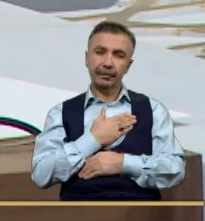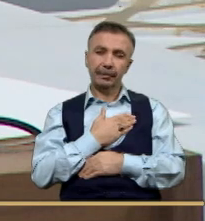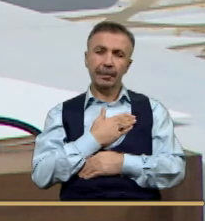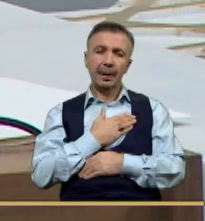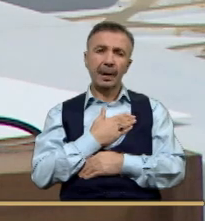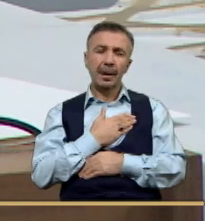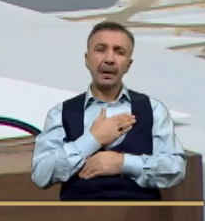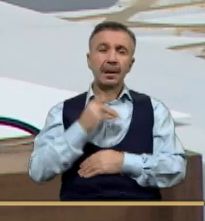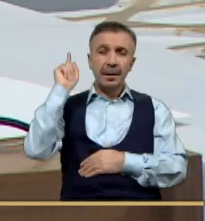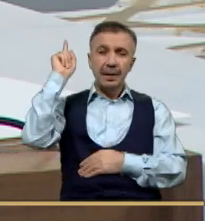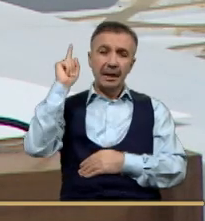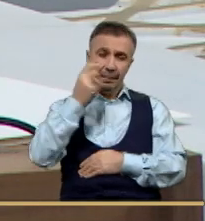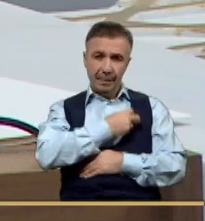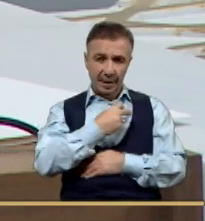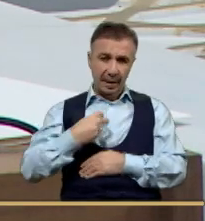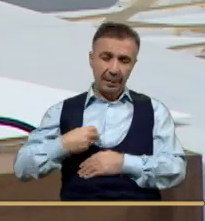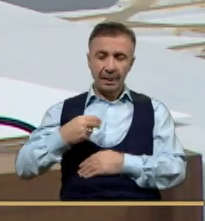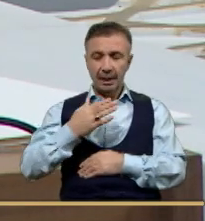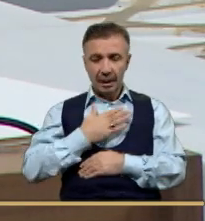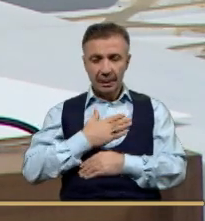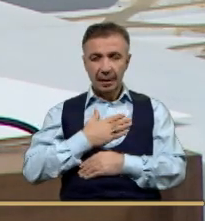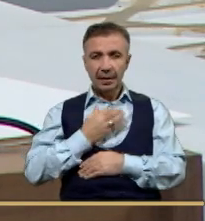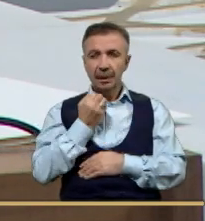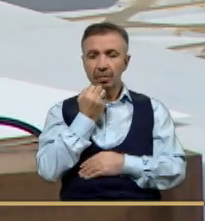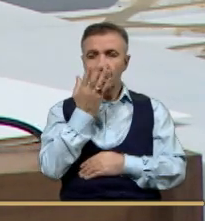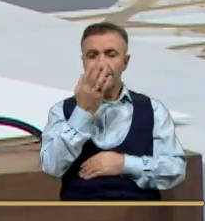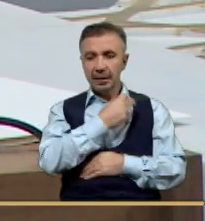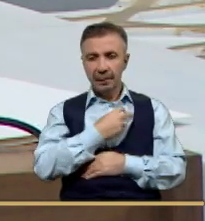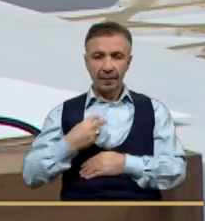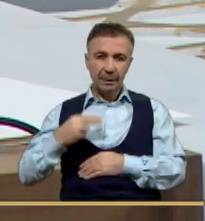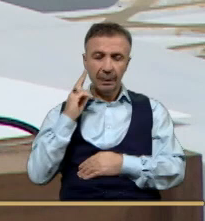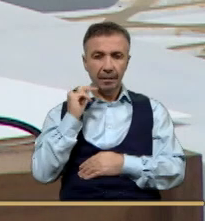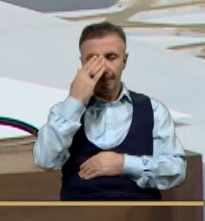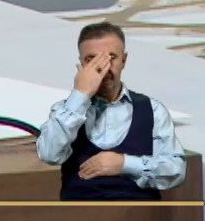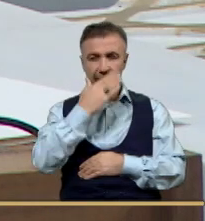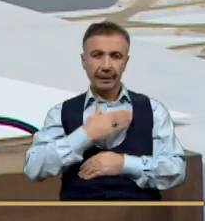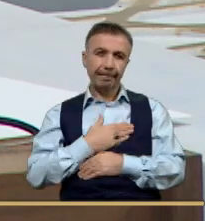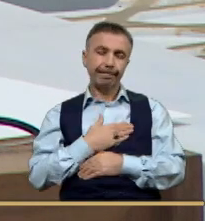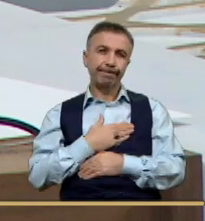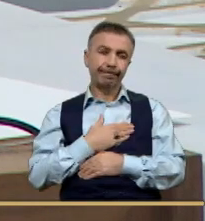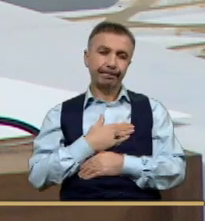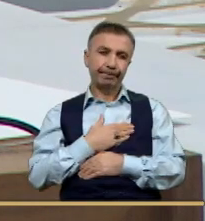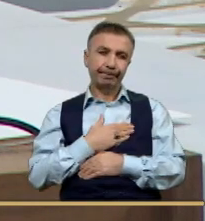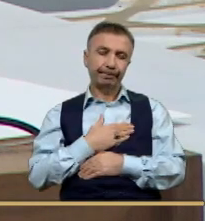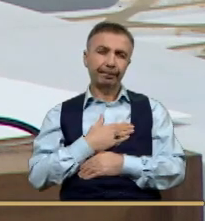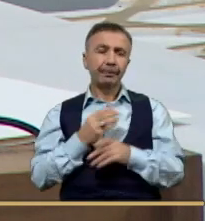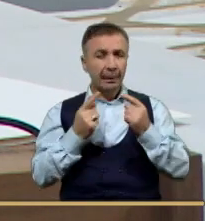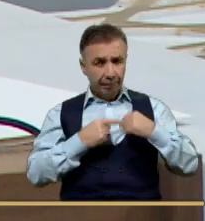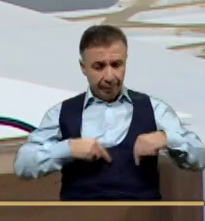senin peygamberin Hazreti Muhammed sallallahu teala aleyhi ve sellem Efendimiz